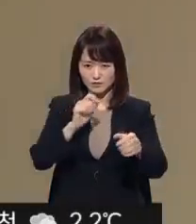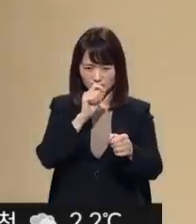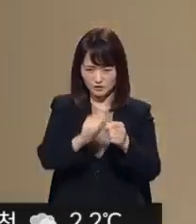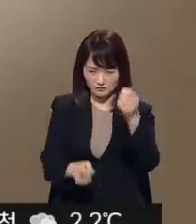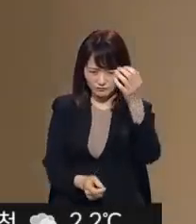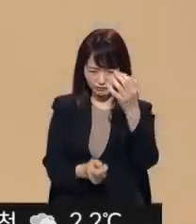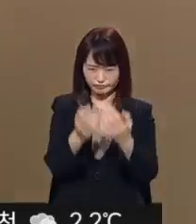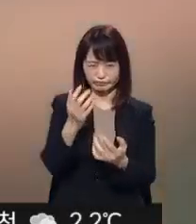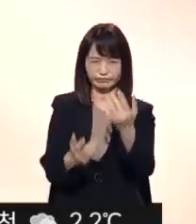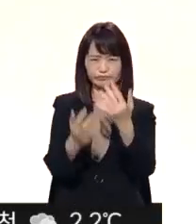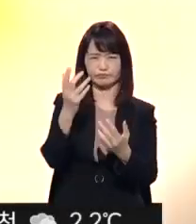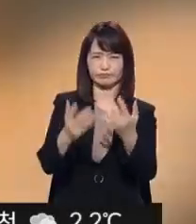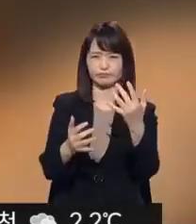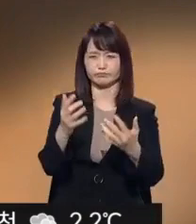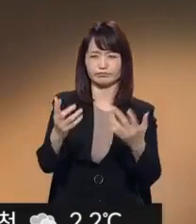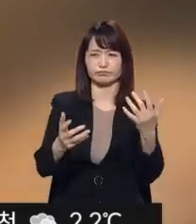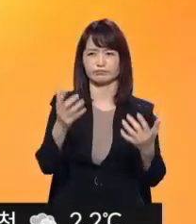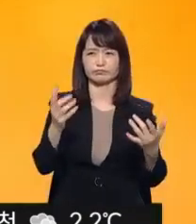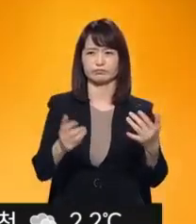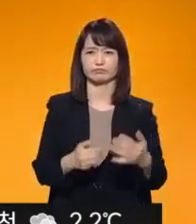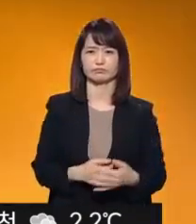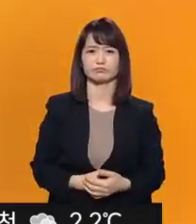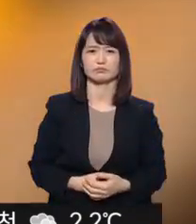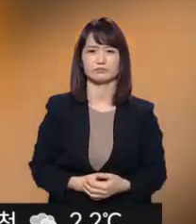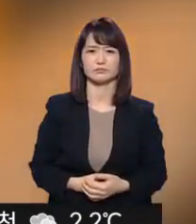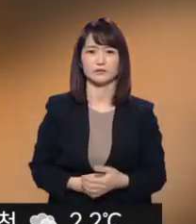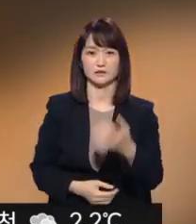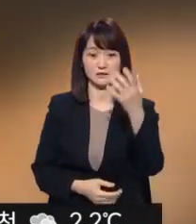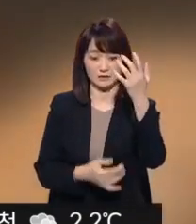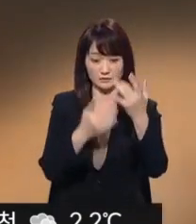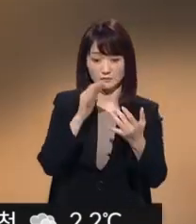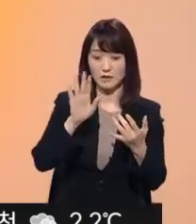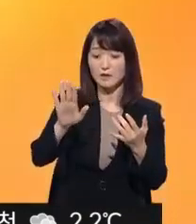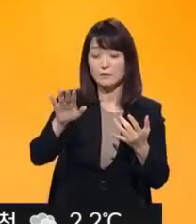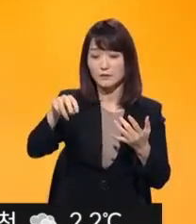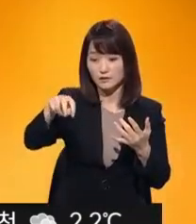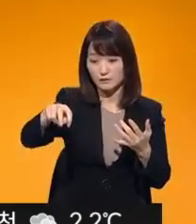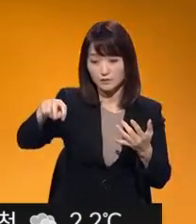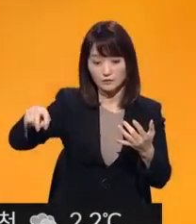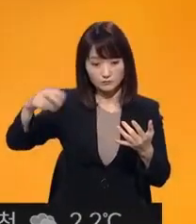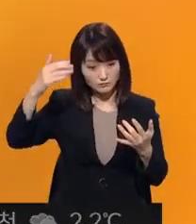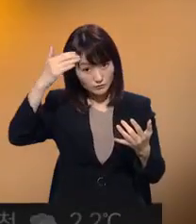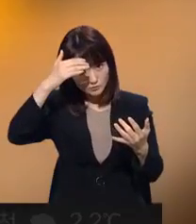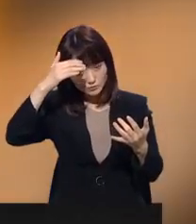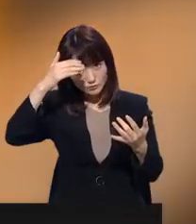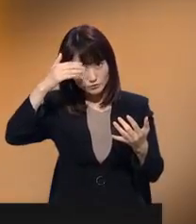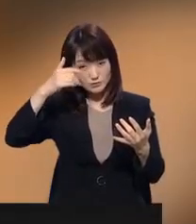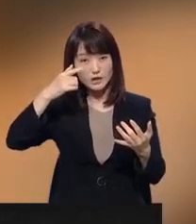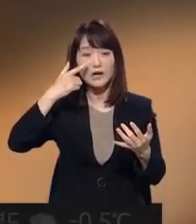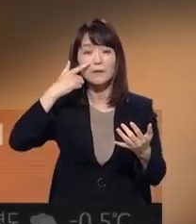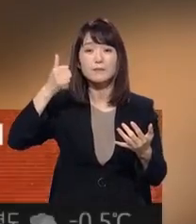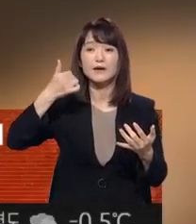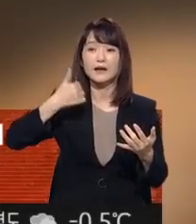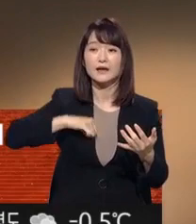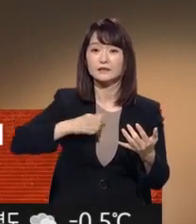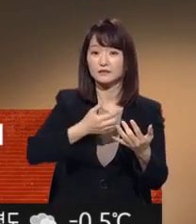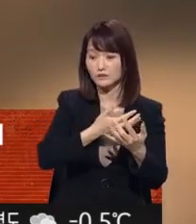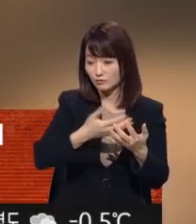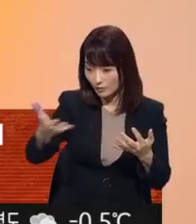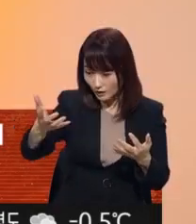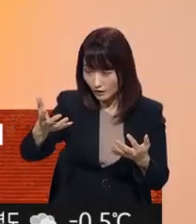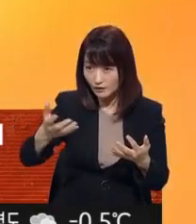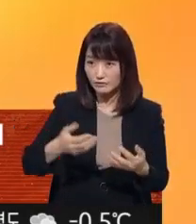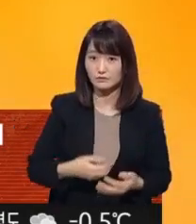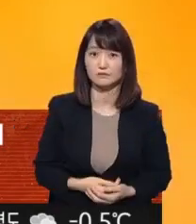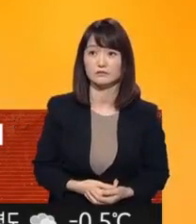촉구친 불길이 그대로 카메라를 휘감습니다. 그리고 불길은 바로 앞에서 이를 구경하던 한 부자를 덮치고 맙니다. 아, 지금